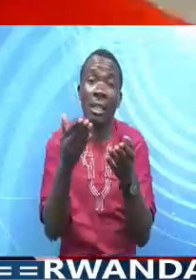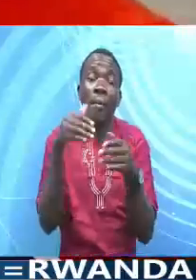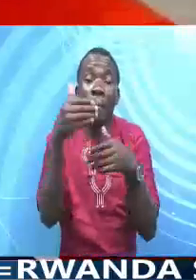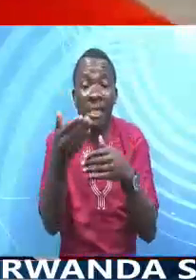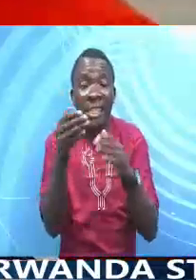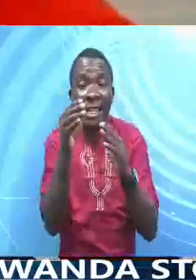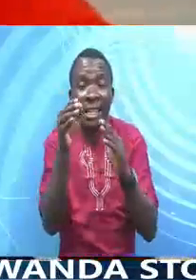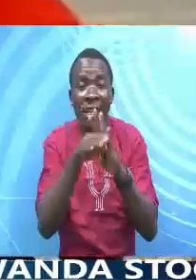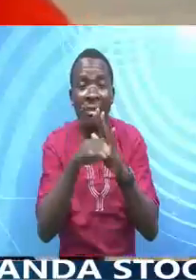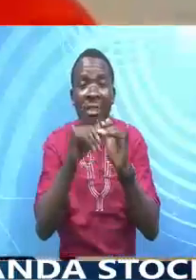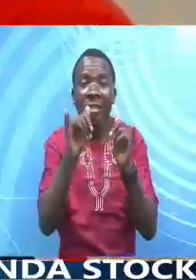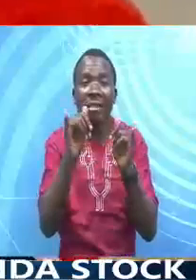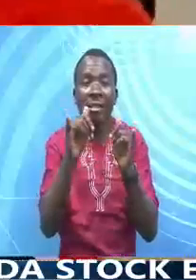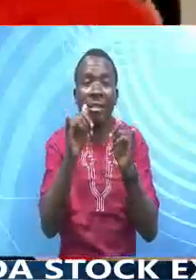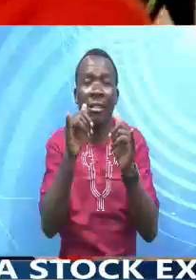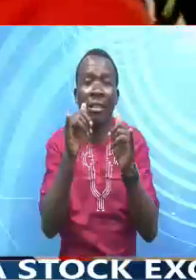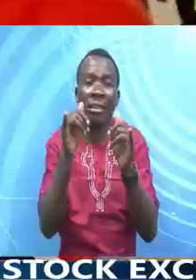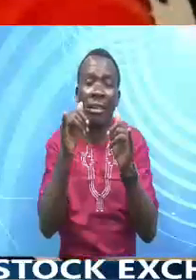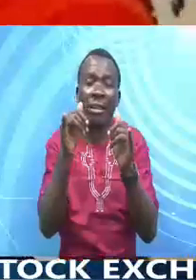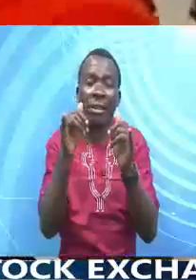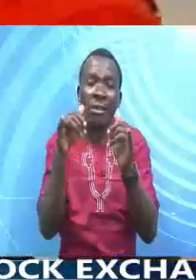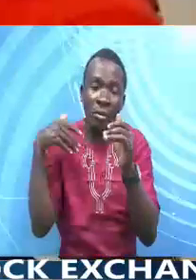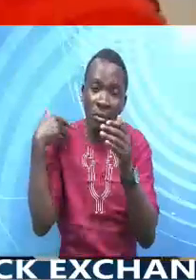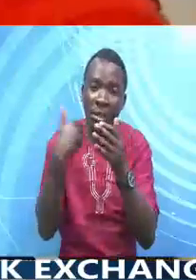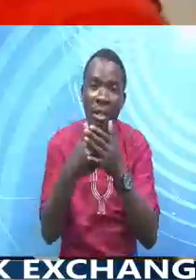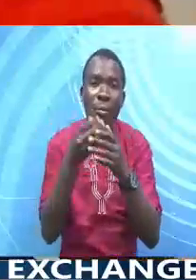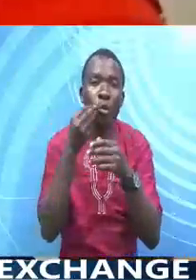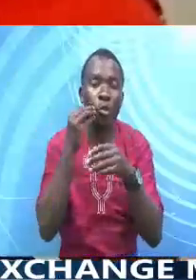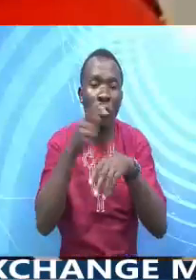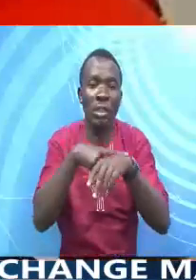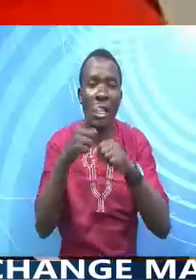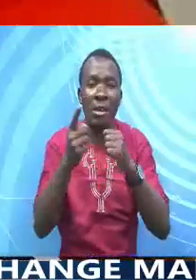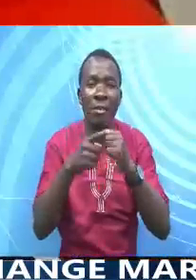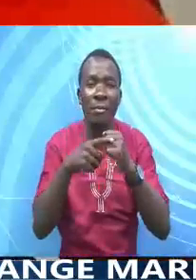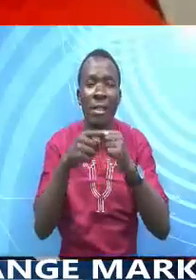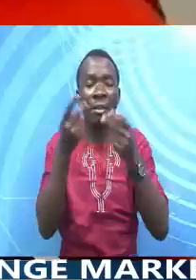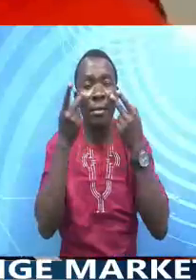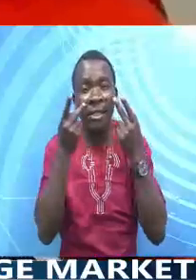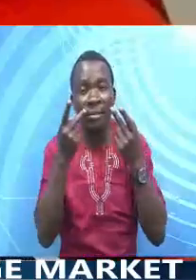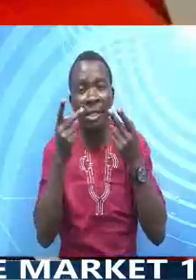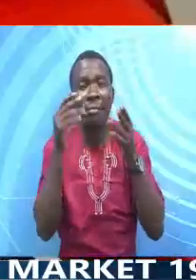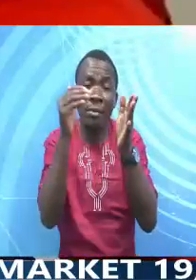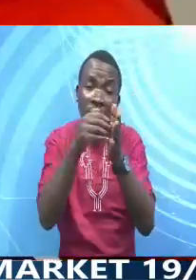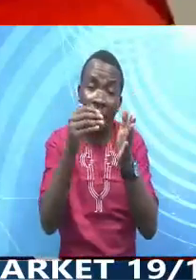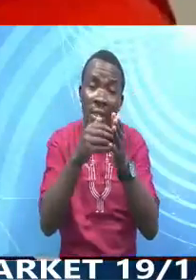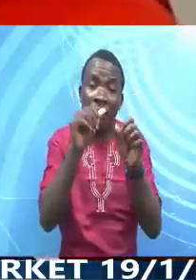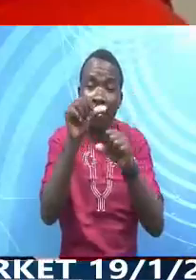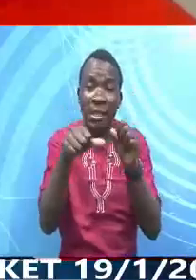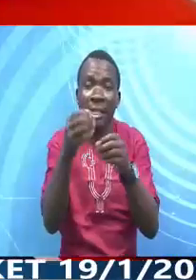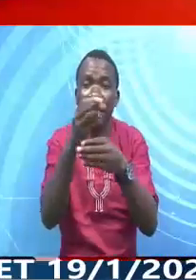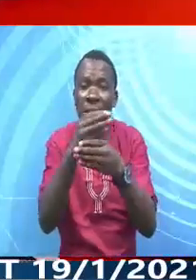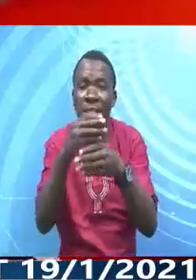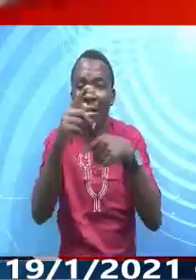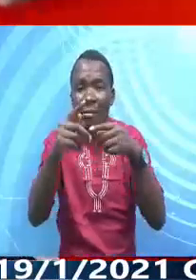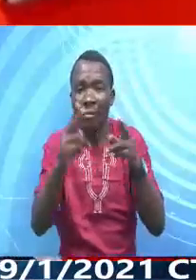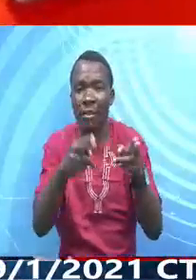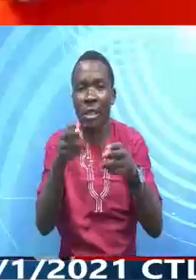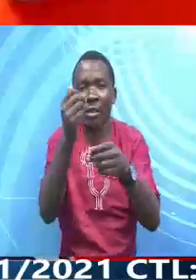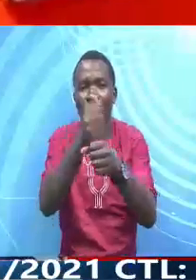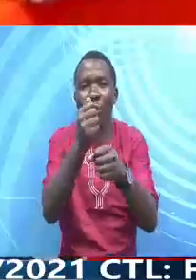mu gihe mwageraga mu rugo ku isaha y'isambiri, urabona nta kigiye gukoma mu nkokora ku bijyanye n'ibyo mwari musanzwe mukora?